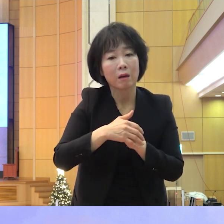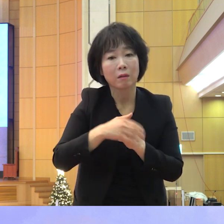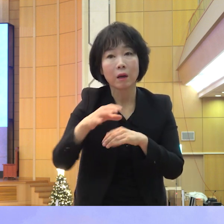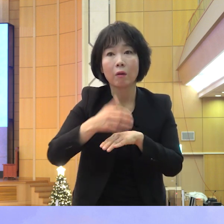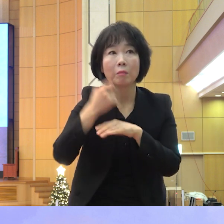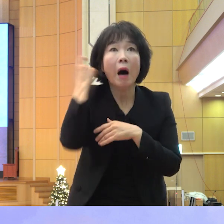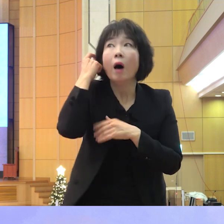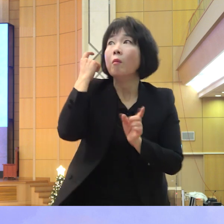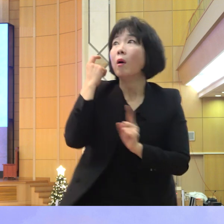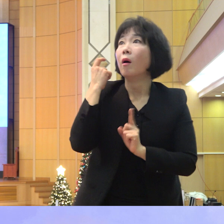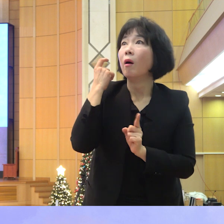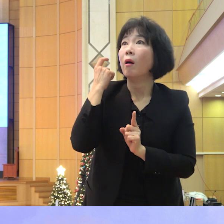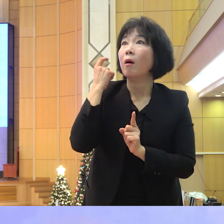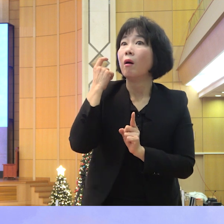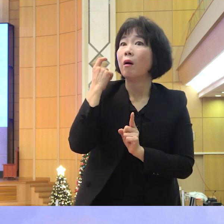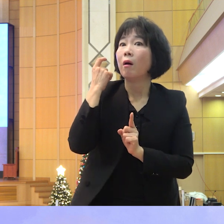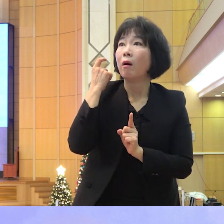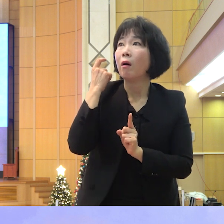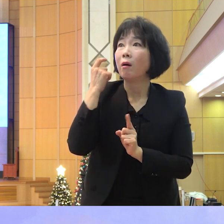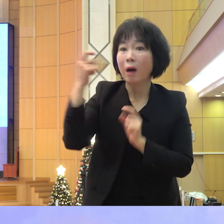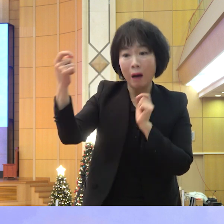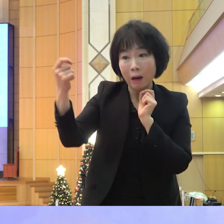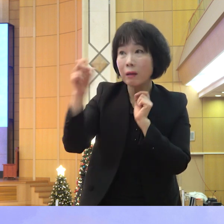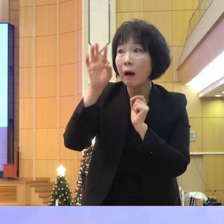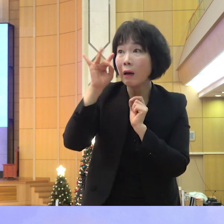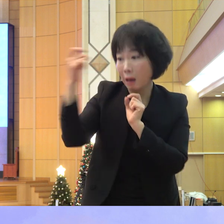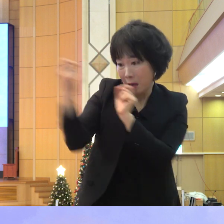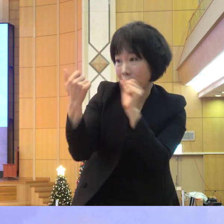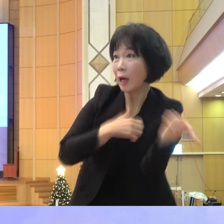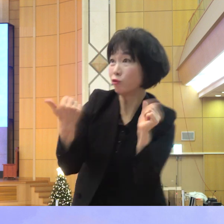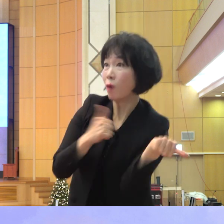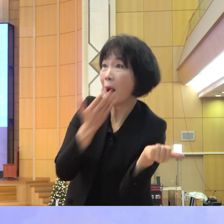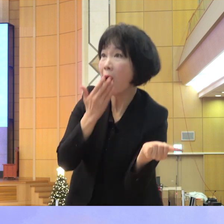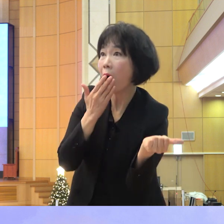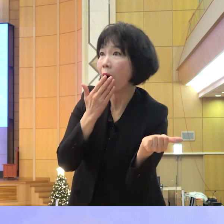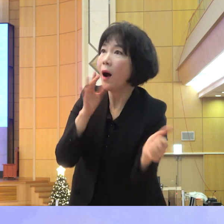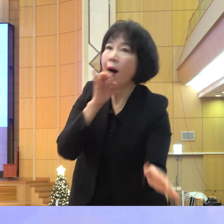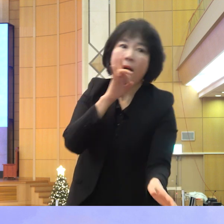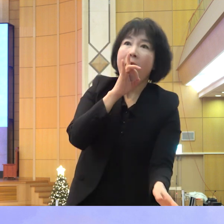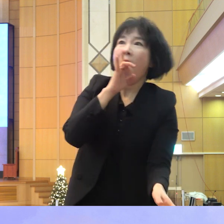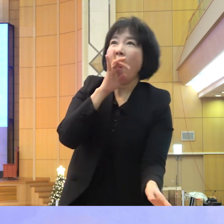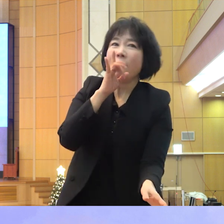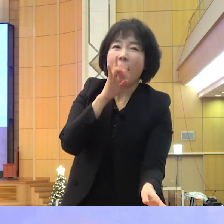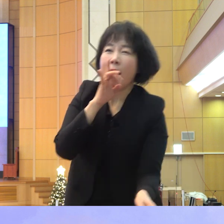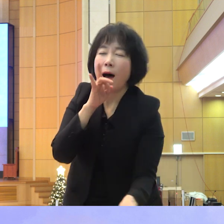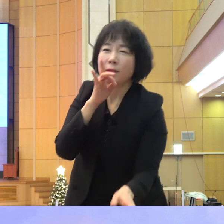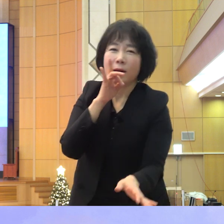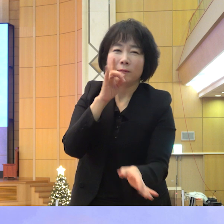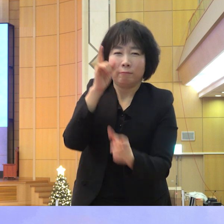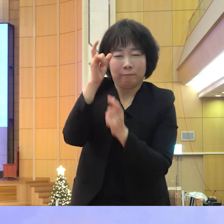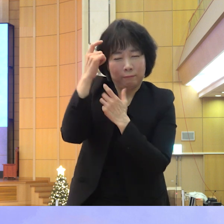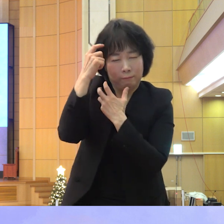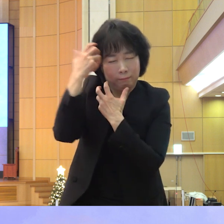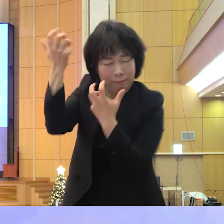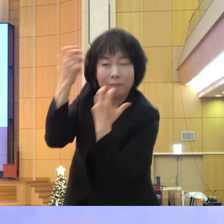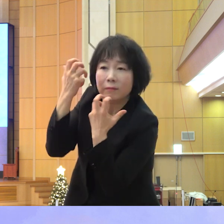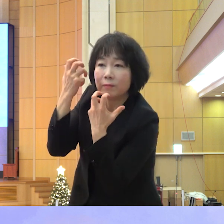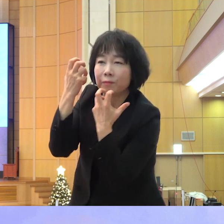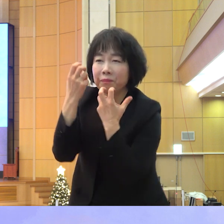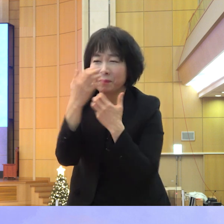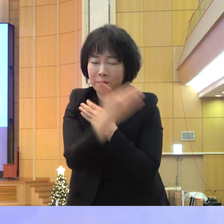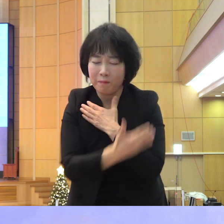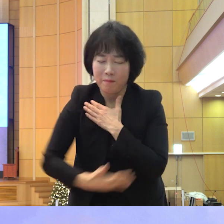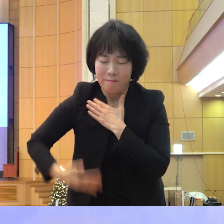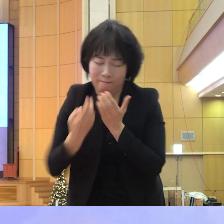왕은 하나님은 죽은 자 살리신 하나님이니까 내가 하나님께 기도해야 되겠다. 그래서 그냥 드러누워